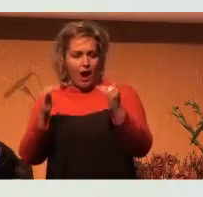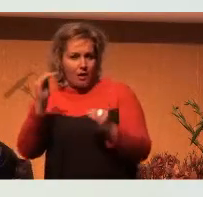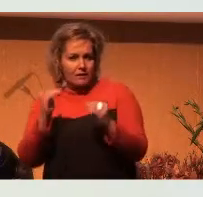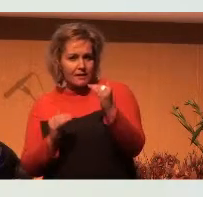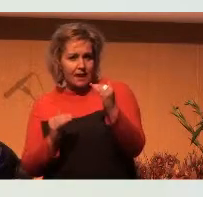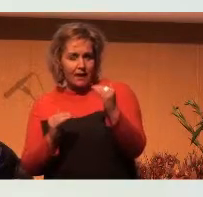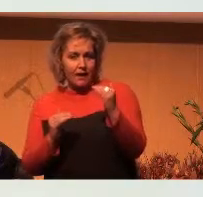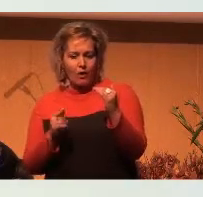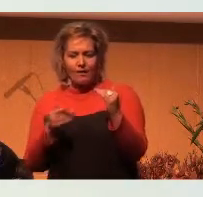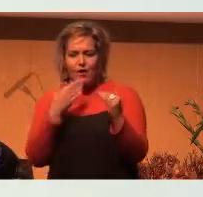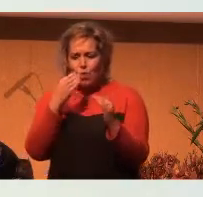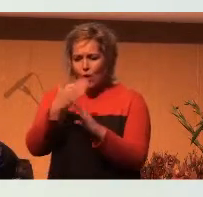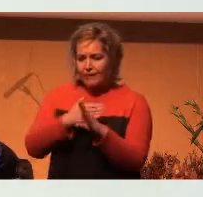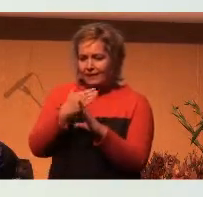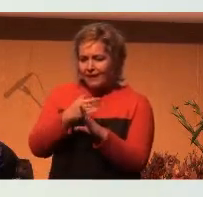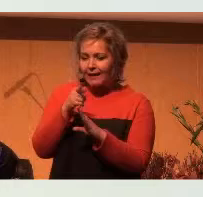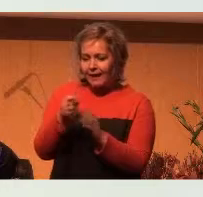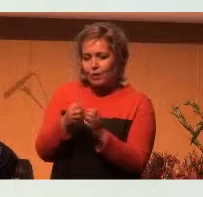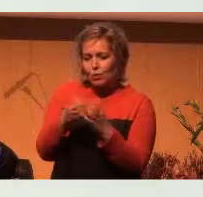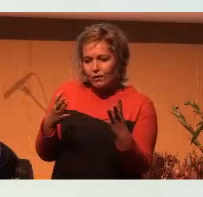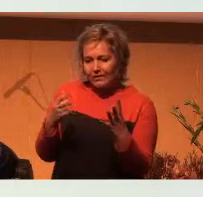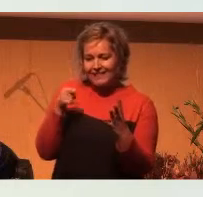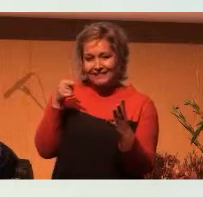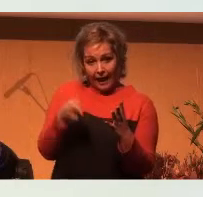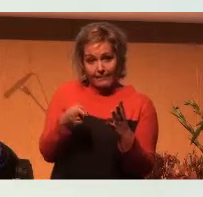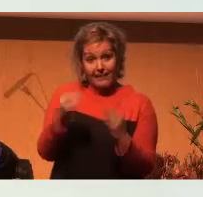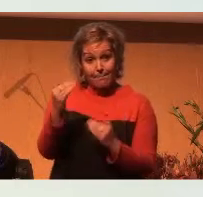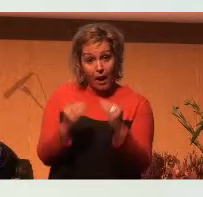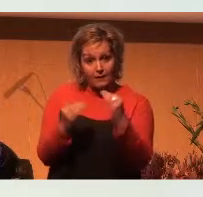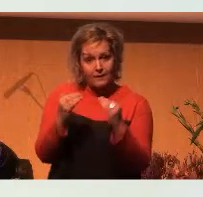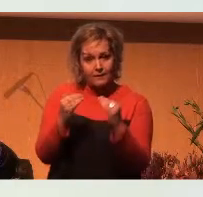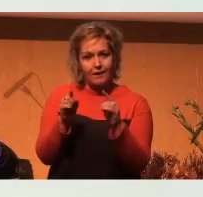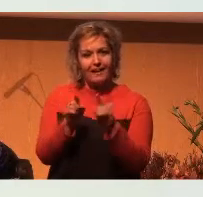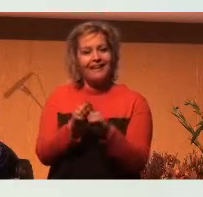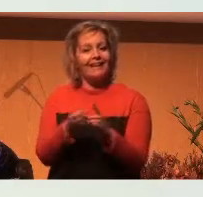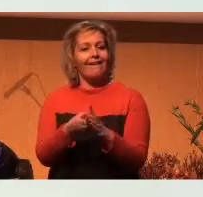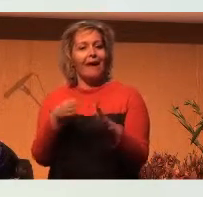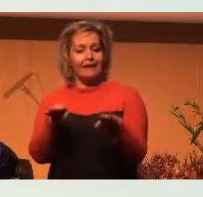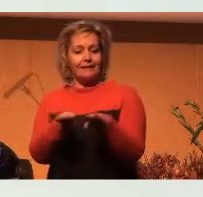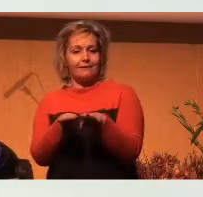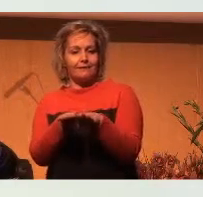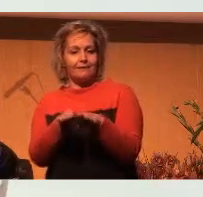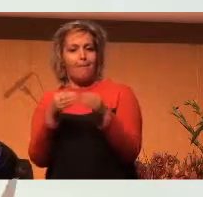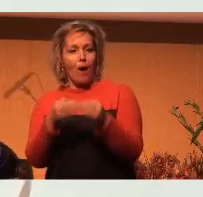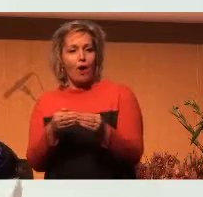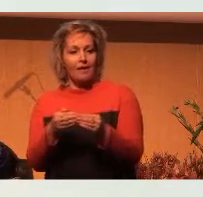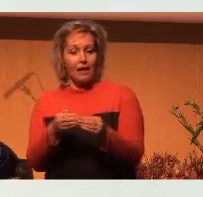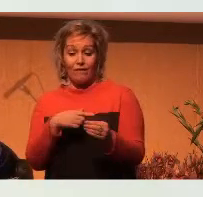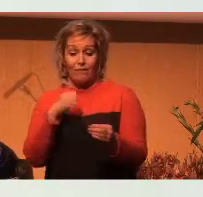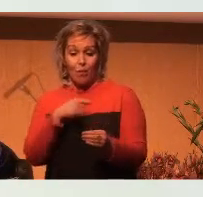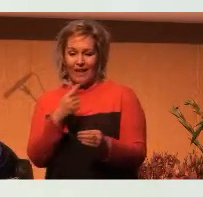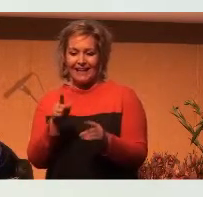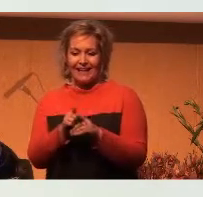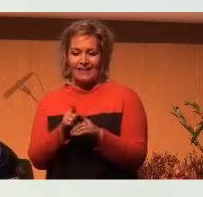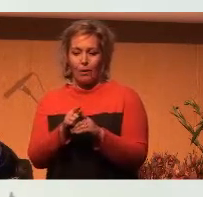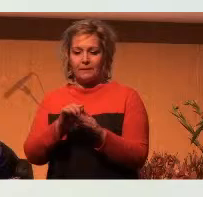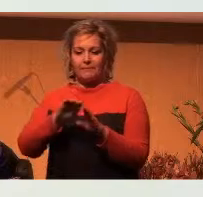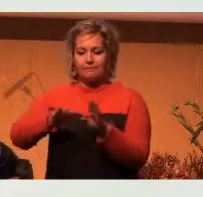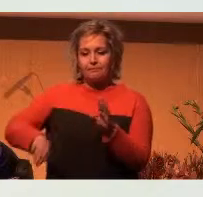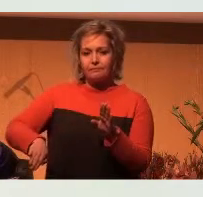og den gode kvaliteten utvikles i denne balansen med likeverdige parter. Men vi må ikke